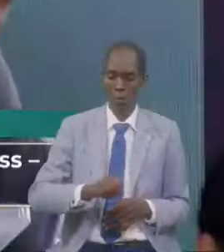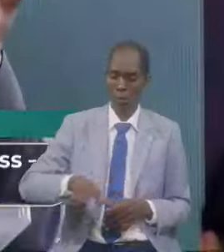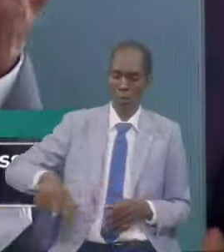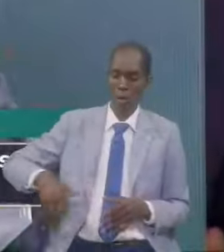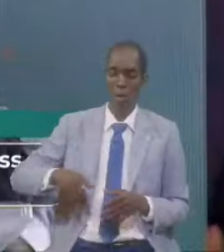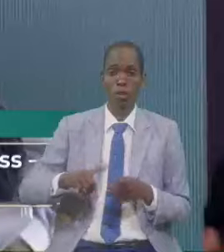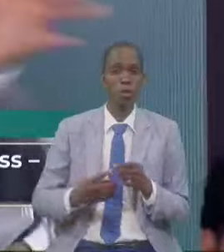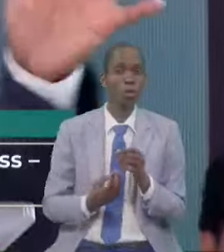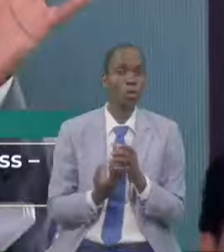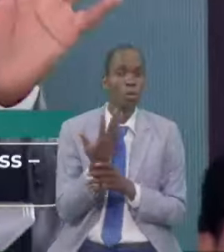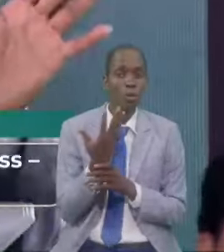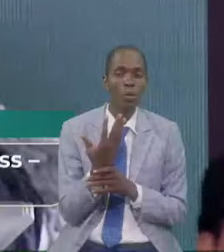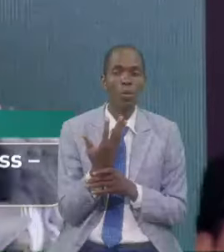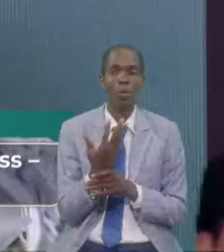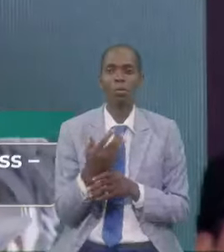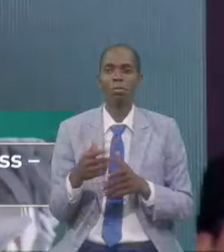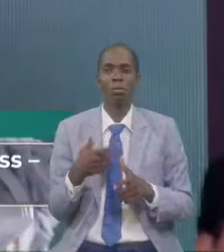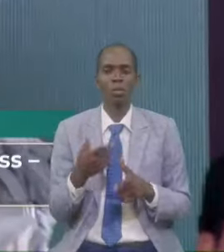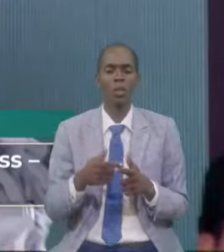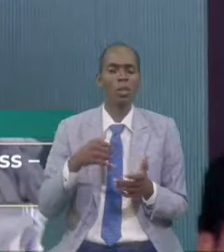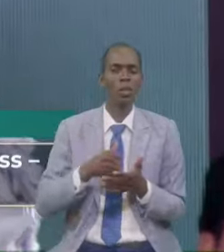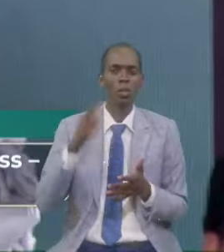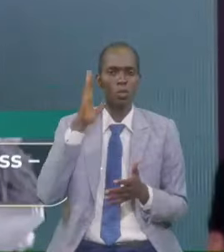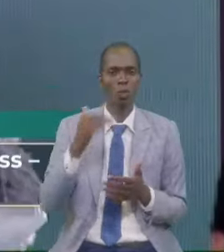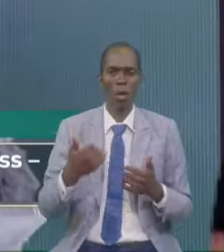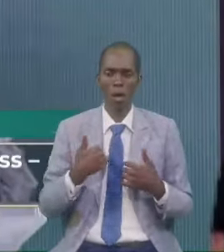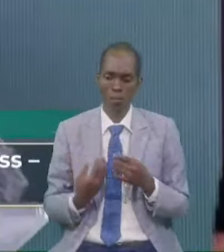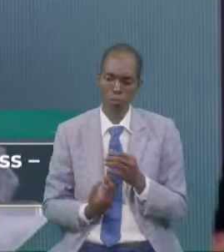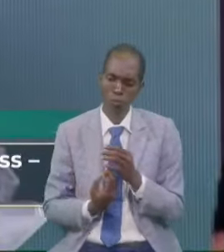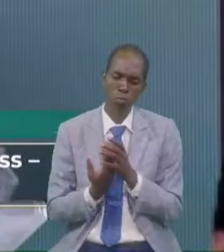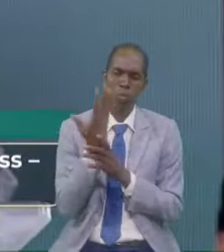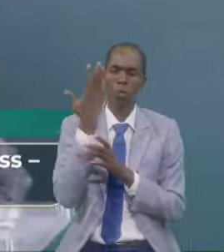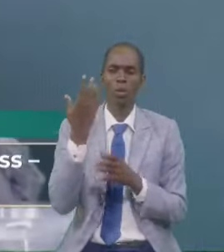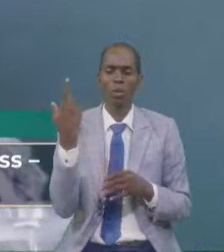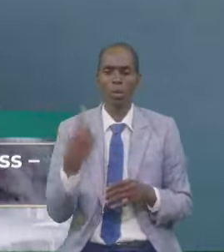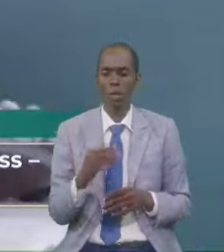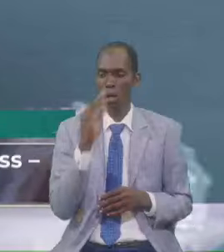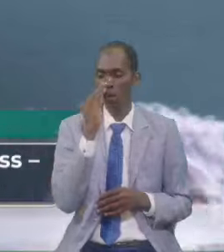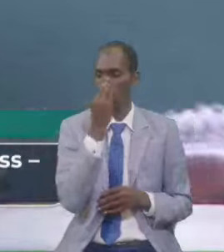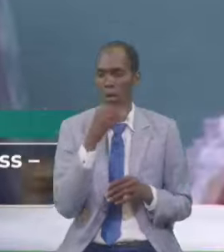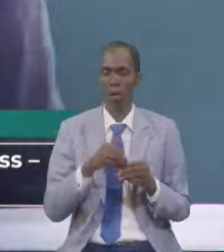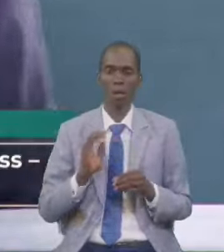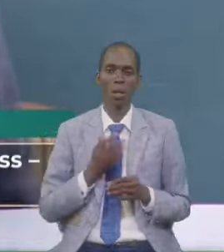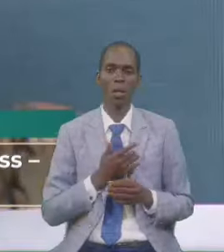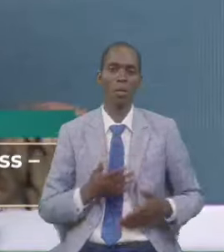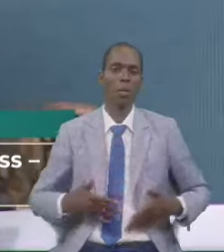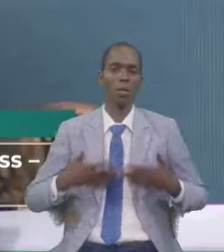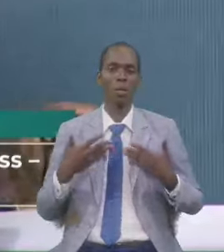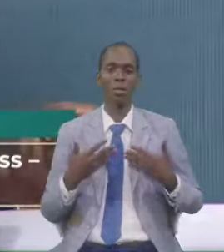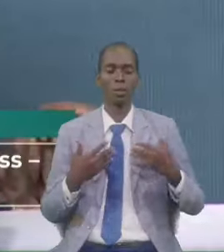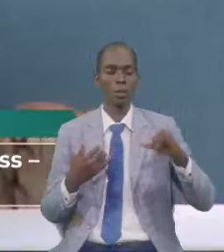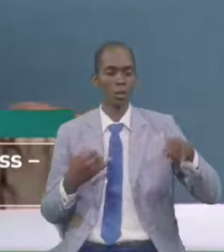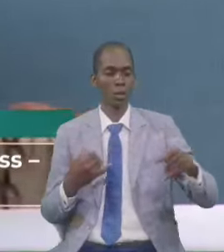will outgrow the flowers in our lives. అవన్నీ కూడా మన జీవితంలో పూలలాగా పెరిగిపోతుంటాయి. Jacob and